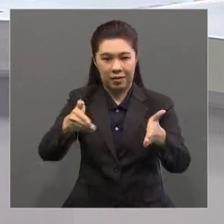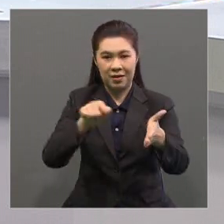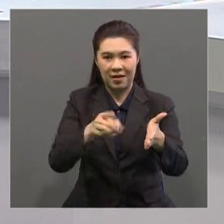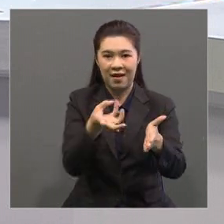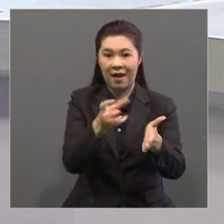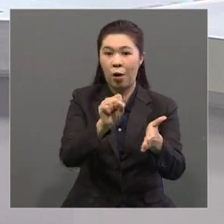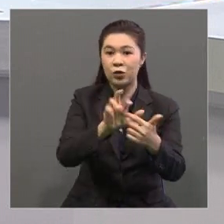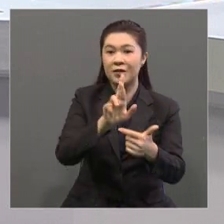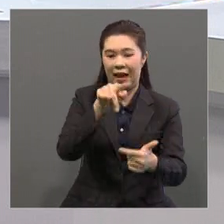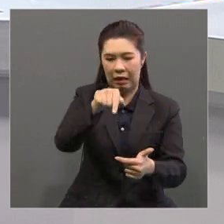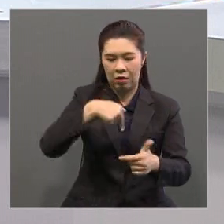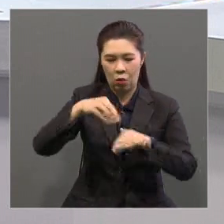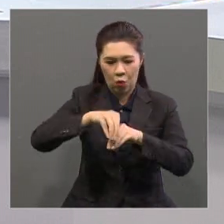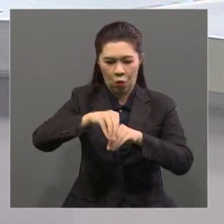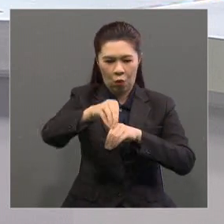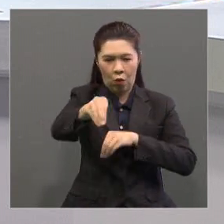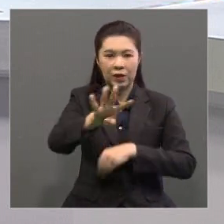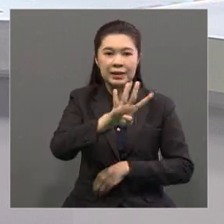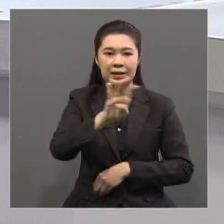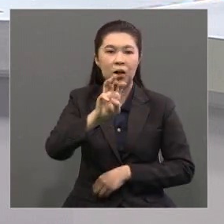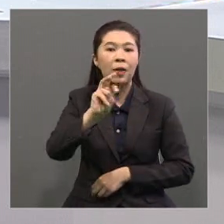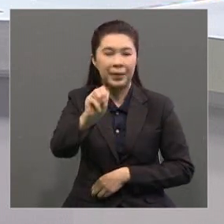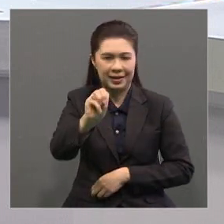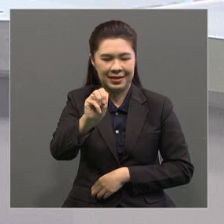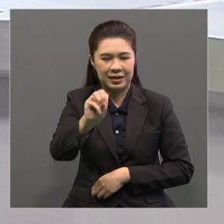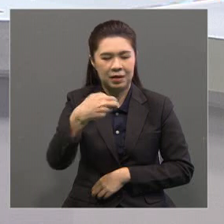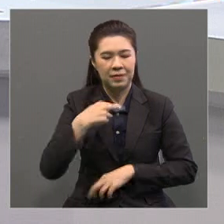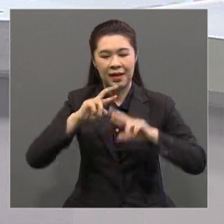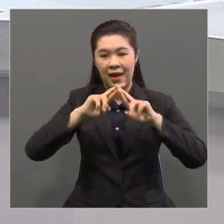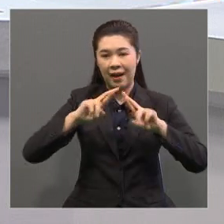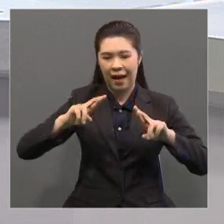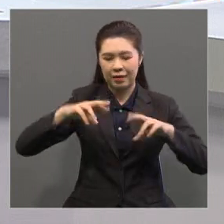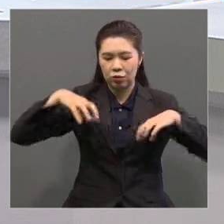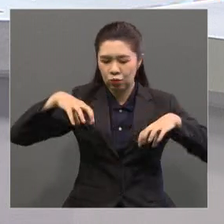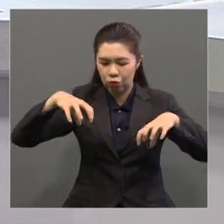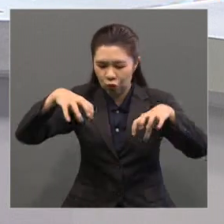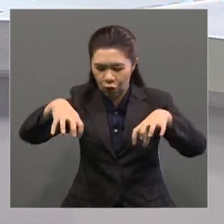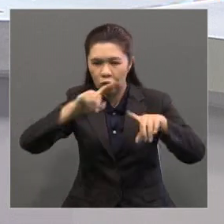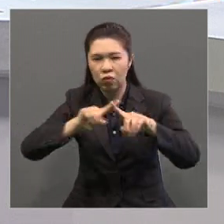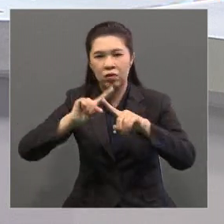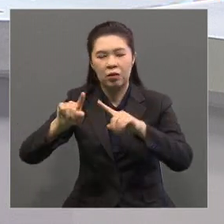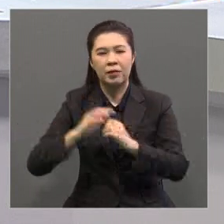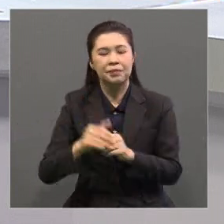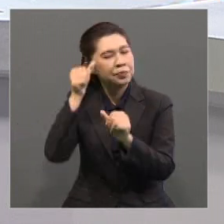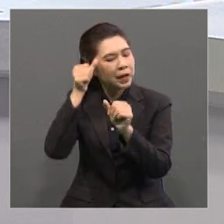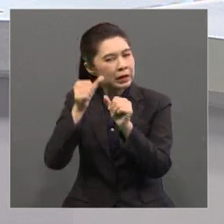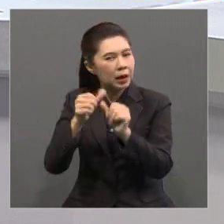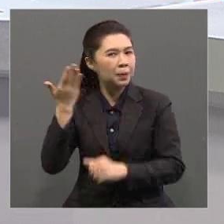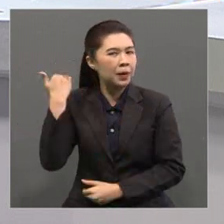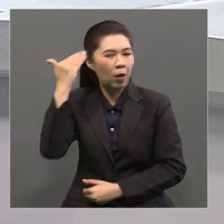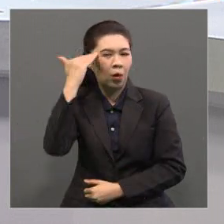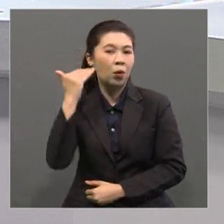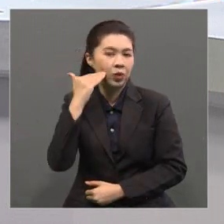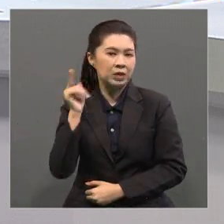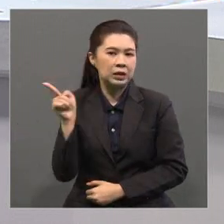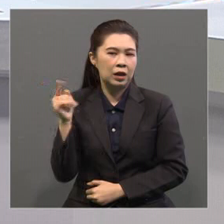มันเป็นเส้นยาวๆประมาณ 400เมตรเท่านั้นก็จะมีร้านรวงต่างๆจำได้ว่าตอนเกิดเหตุการณ์ที่อีแต๋วอน